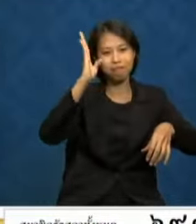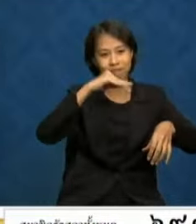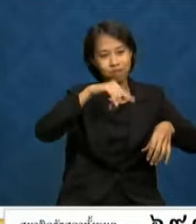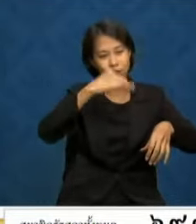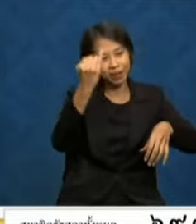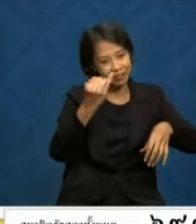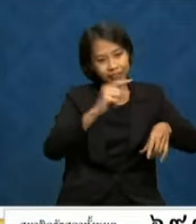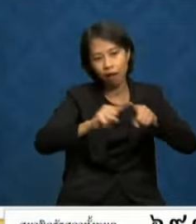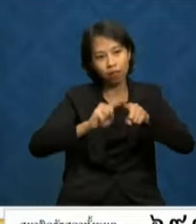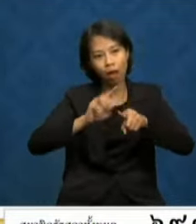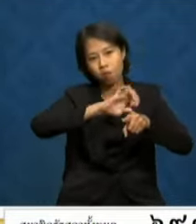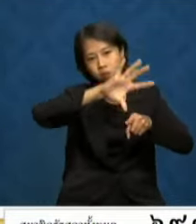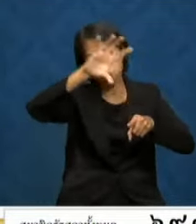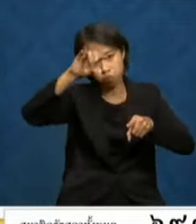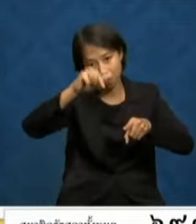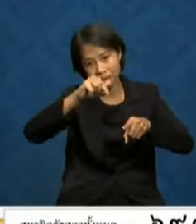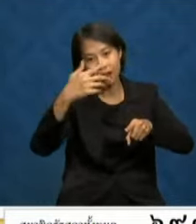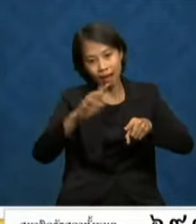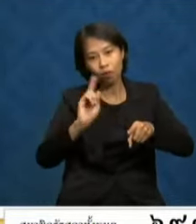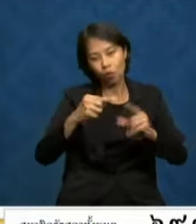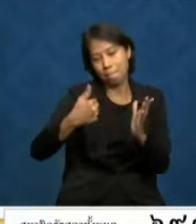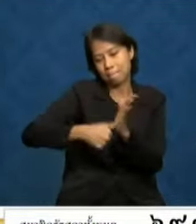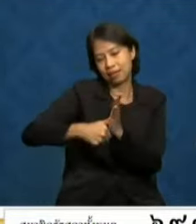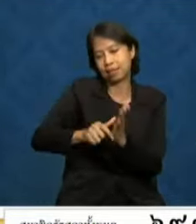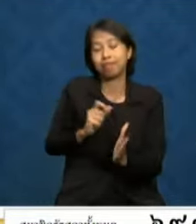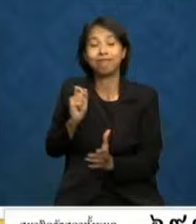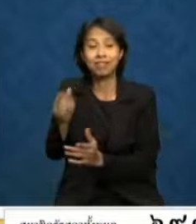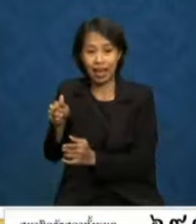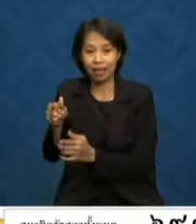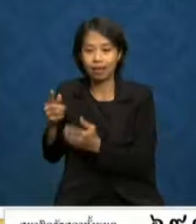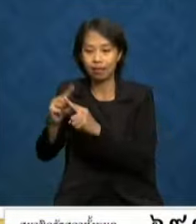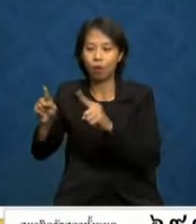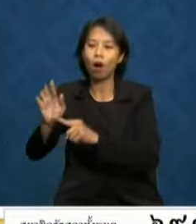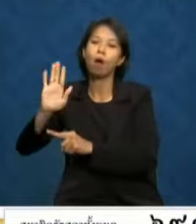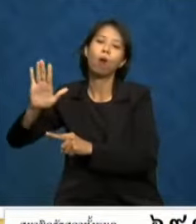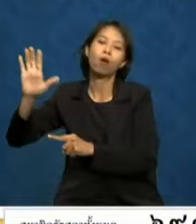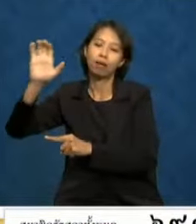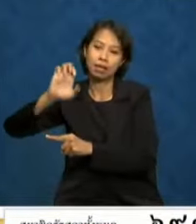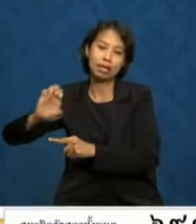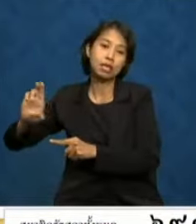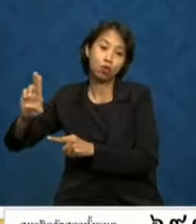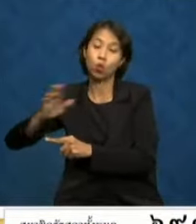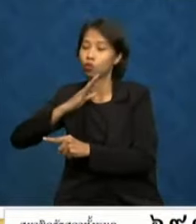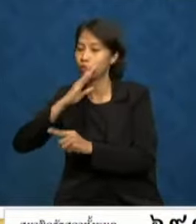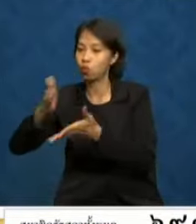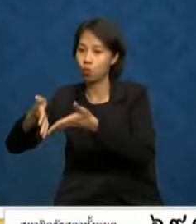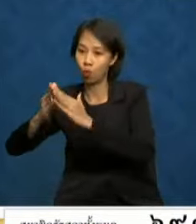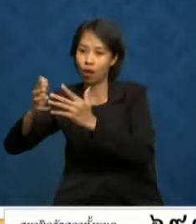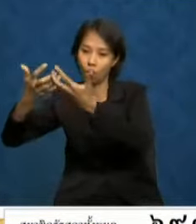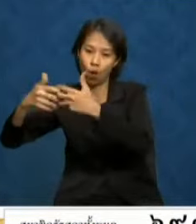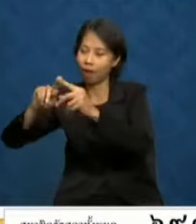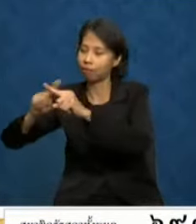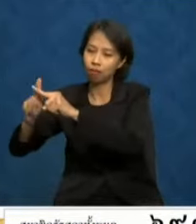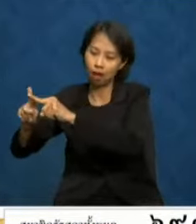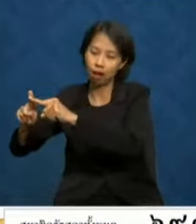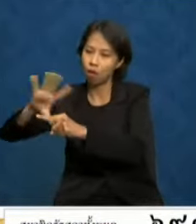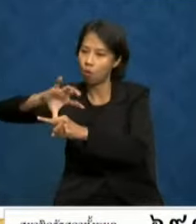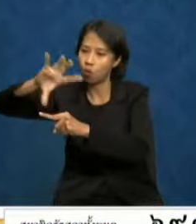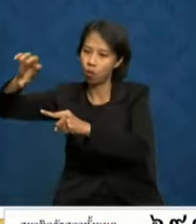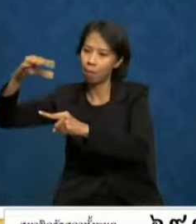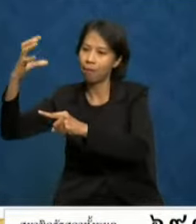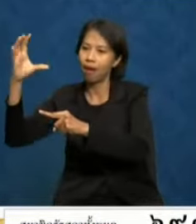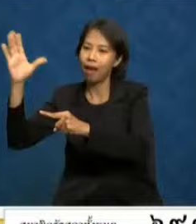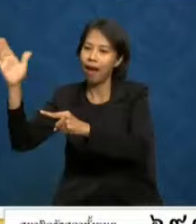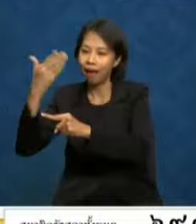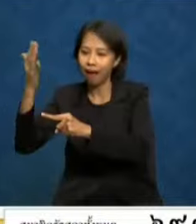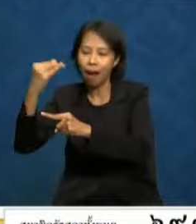EU ใน EU เองเนี่ยสมาคมการผลิตของเขาเนี่ยก็ปกป้องการผลิตของเขาเพราะเขาเสียภาษีเขามีค่าใช้จ่ายสูงเขาก็เ